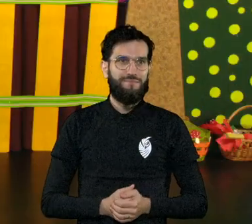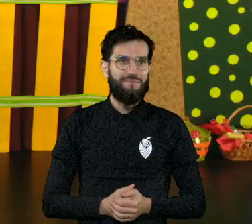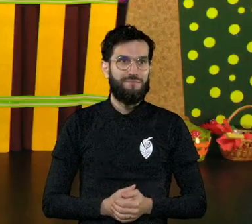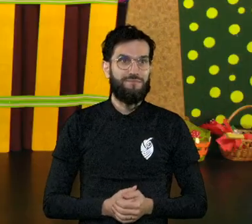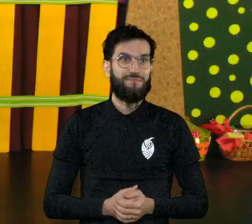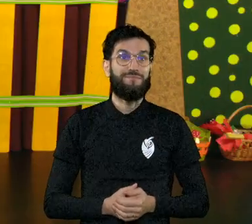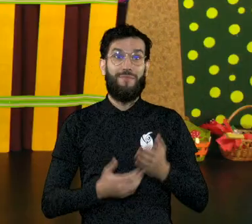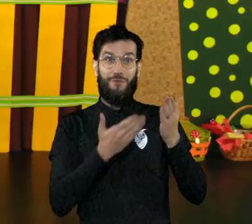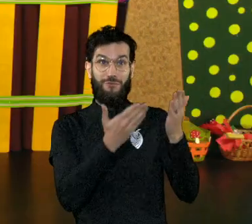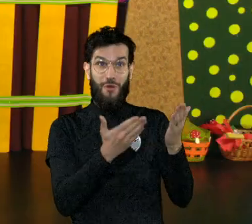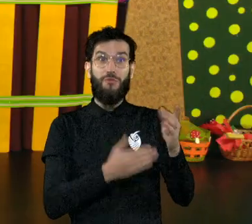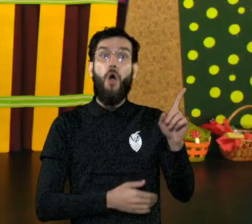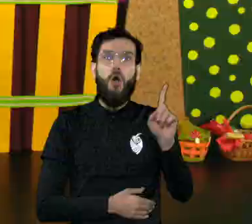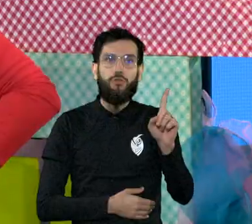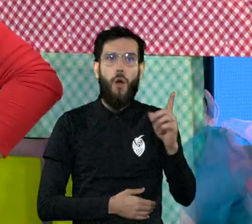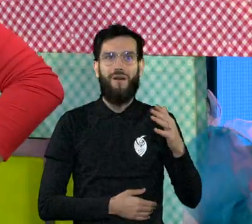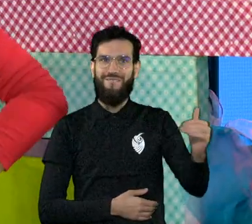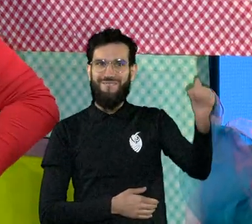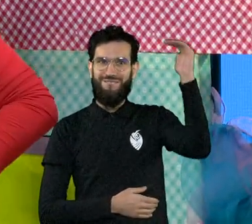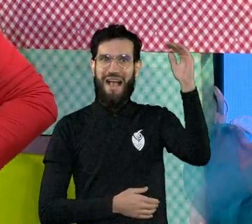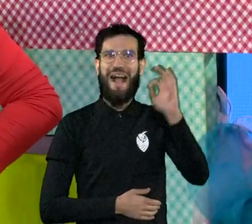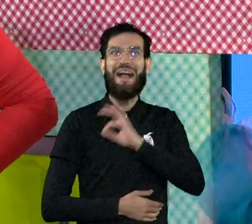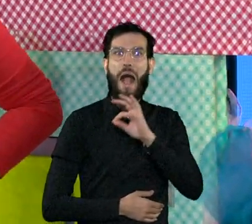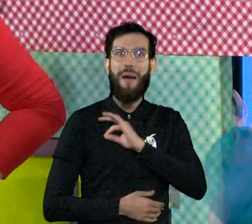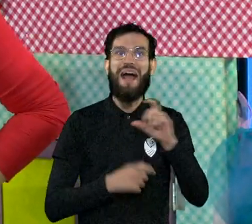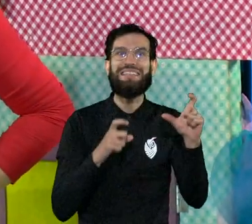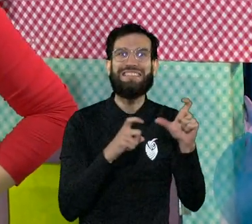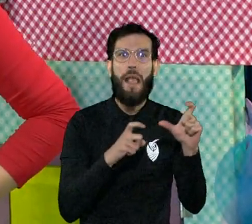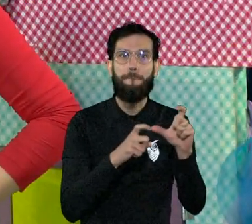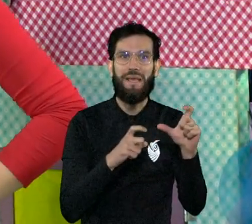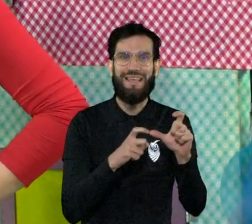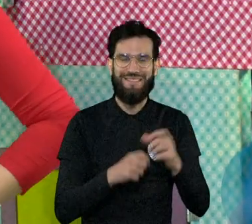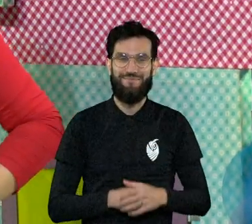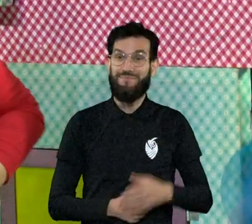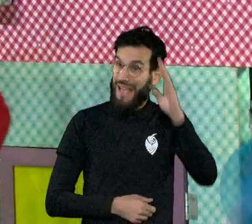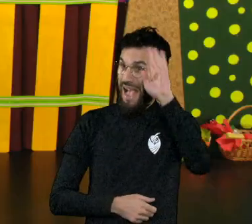A toto je naša veľká kamoška Simi. Ahojte, kamoši.